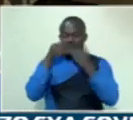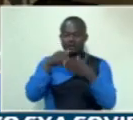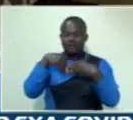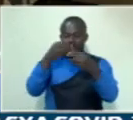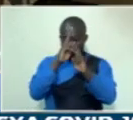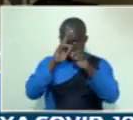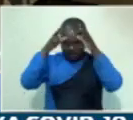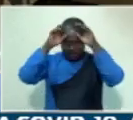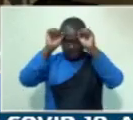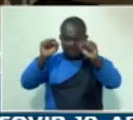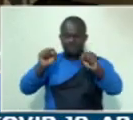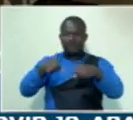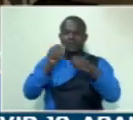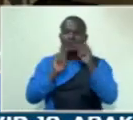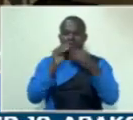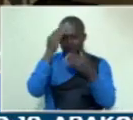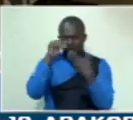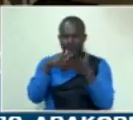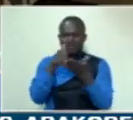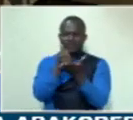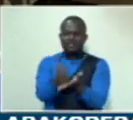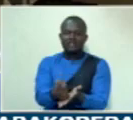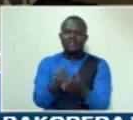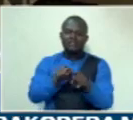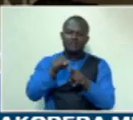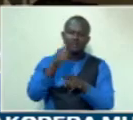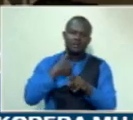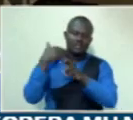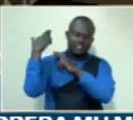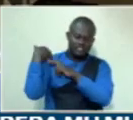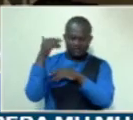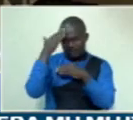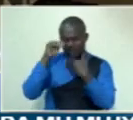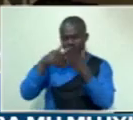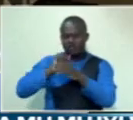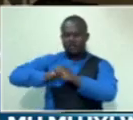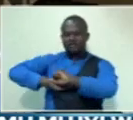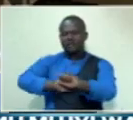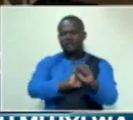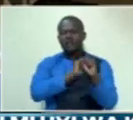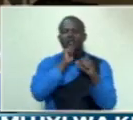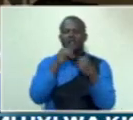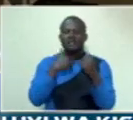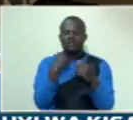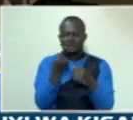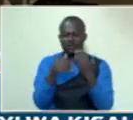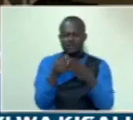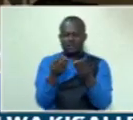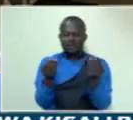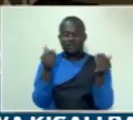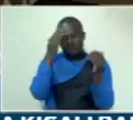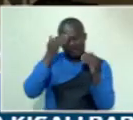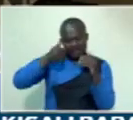w'igihugu mu by'ukuri abiha abaturage kugira ngo bagire akamaro nabo bagomba kugira inshingano yo kugira ngo babibungabunge. Kugira ngo ntihagire icyangirika bahari bamenye